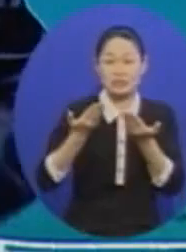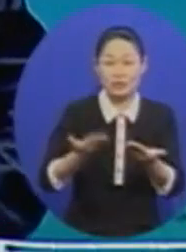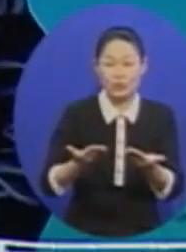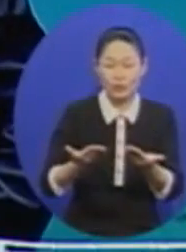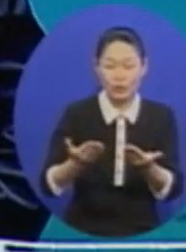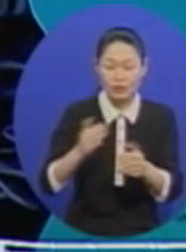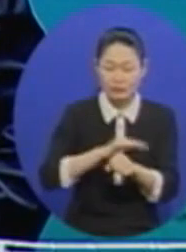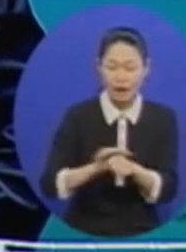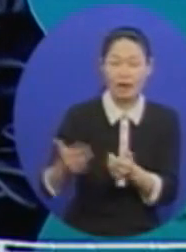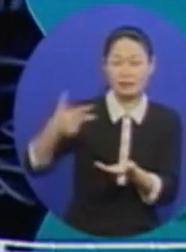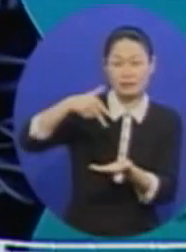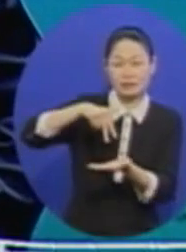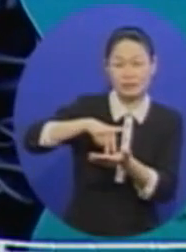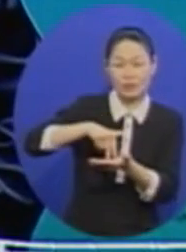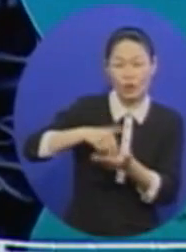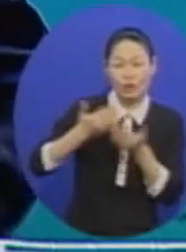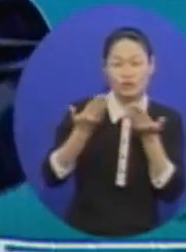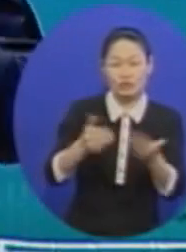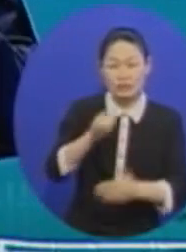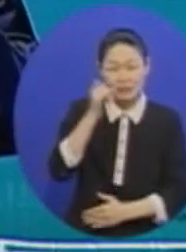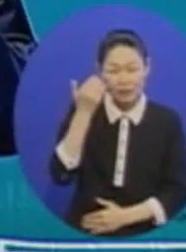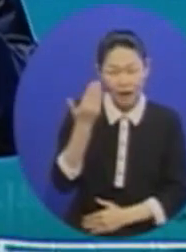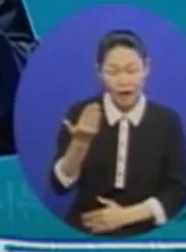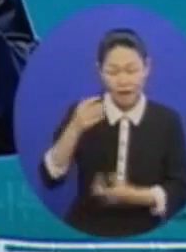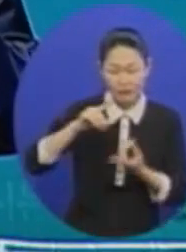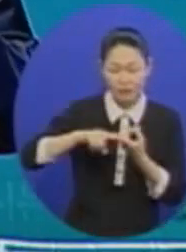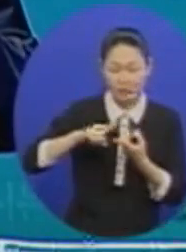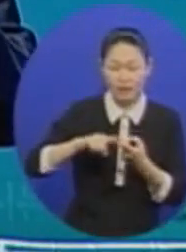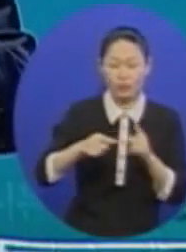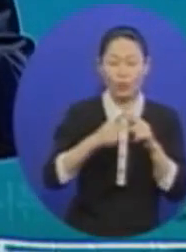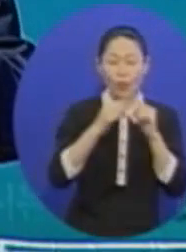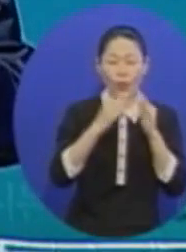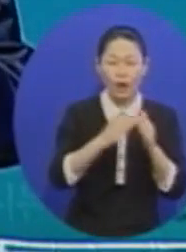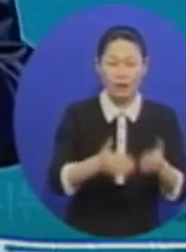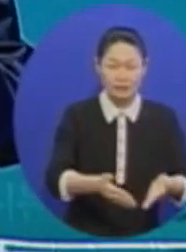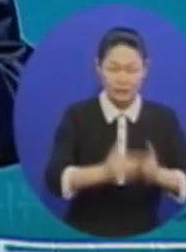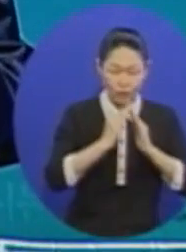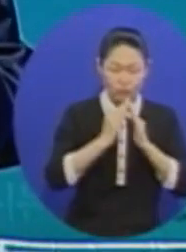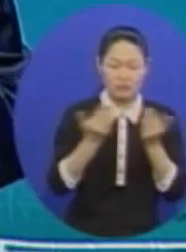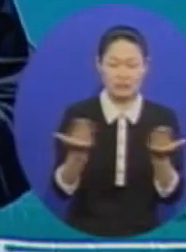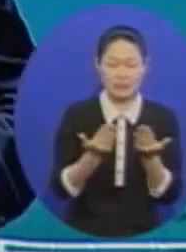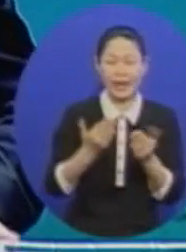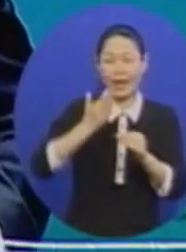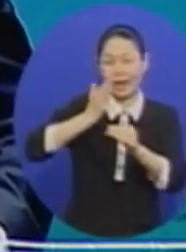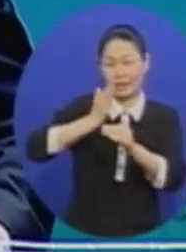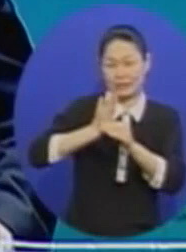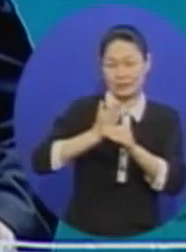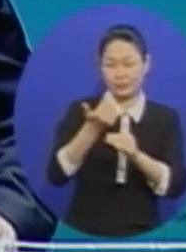드릴 수 있을까 그것이 교회의 세우는 일에 핵심 이에요